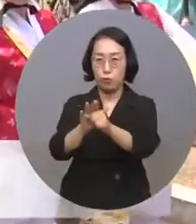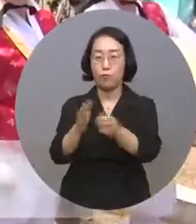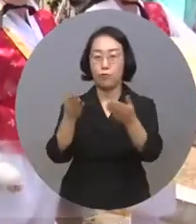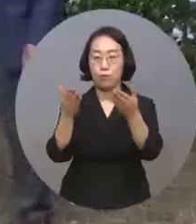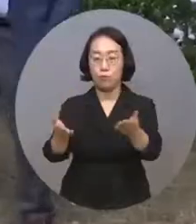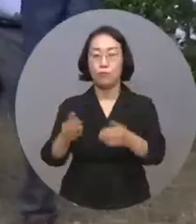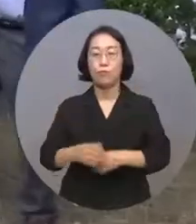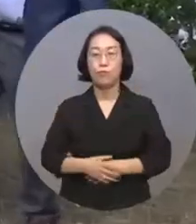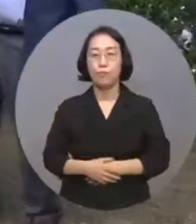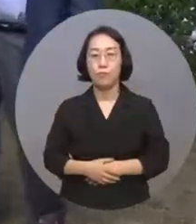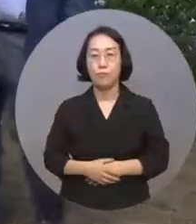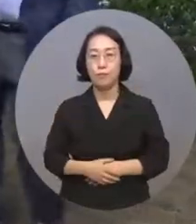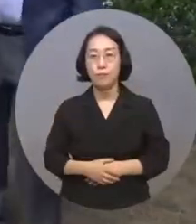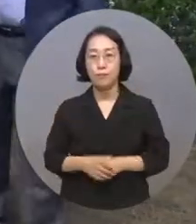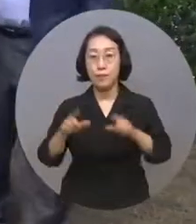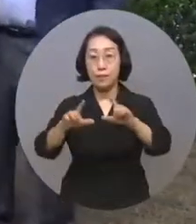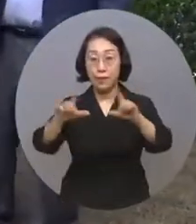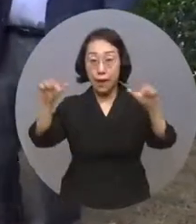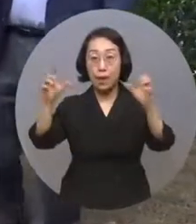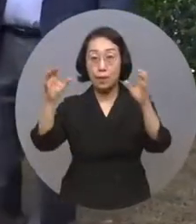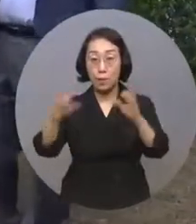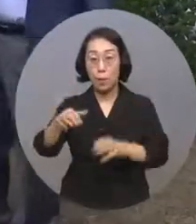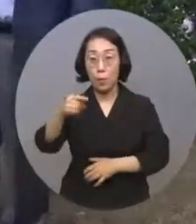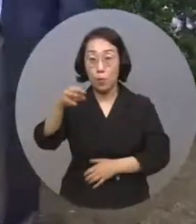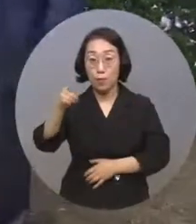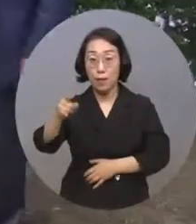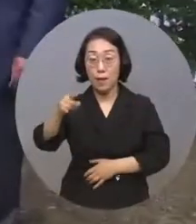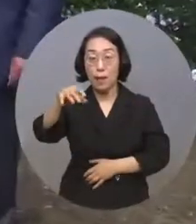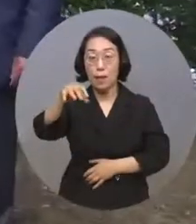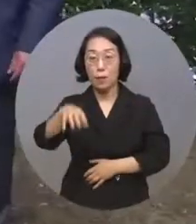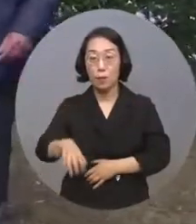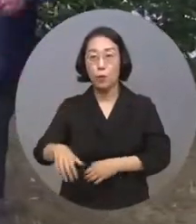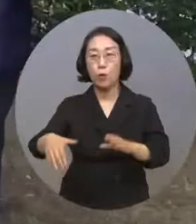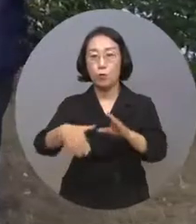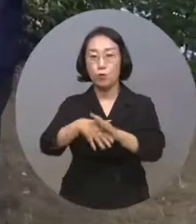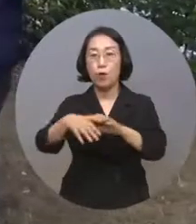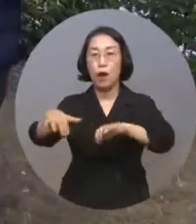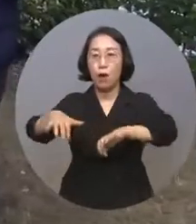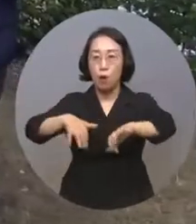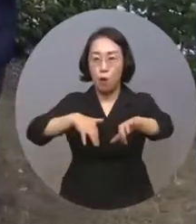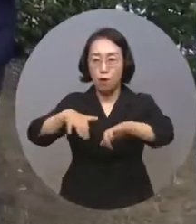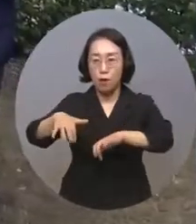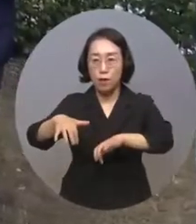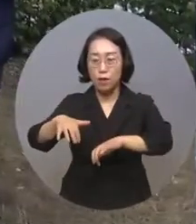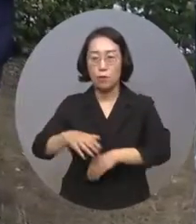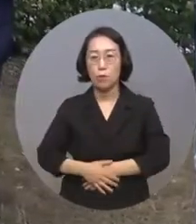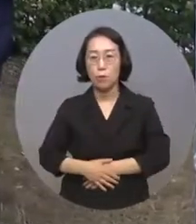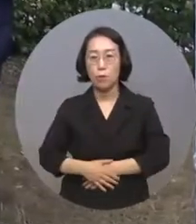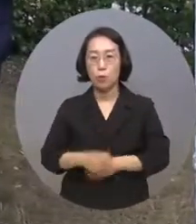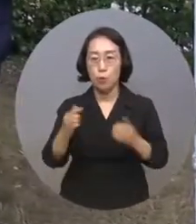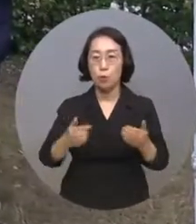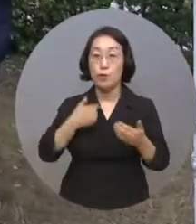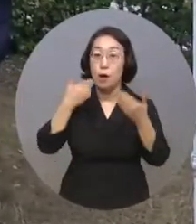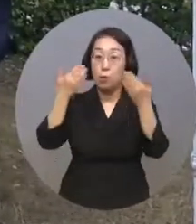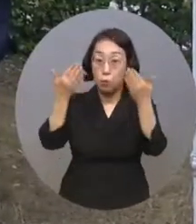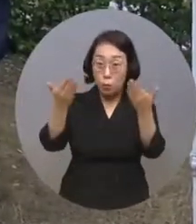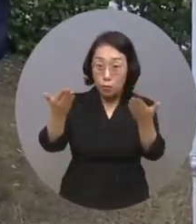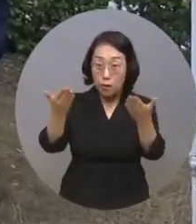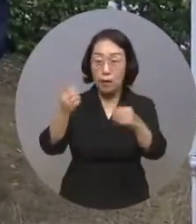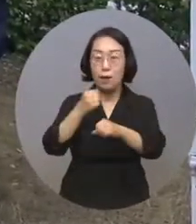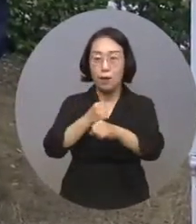후원하겠습니다. 이날 행사로 공세리 마을에는 문화의 거리로 변신하였고 재능 기부로 행사에